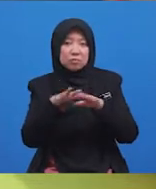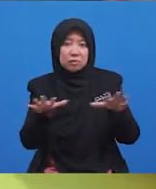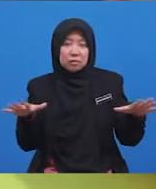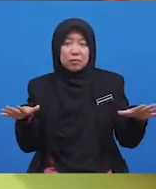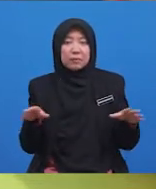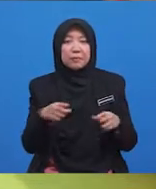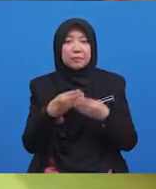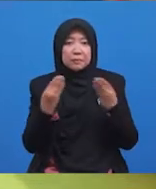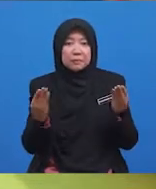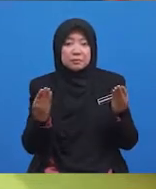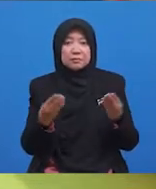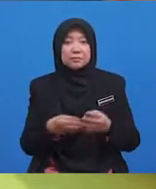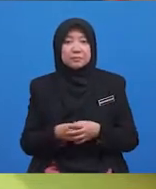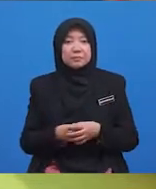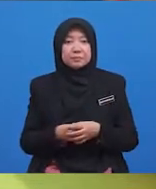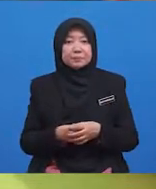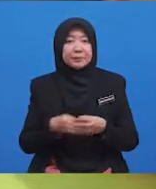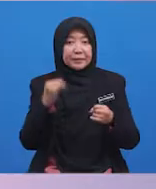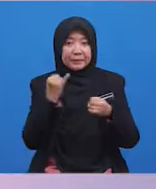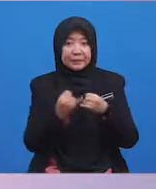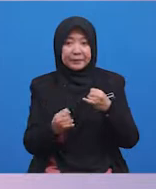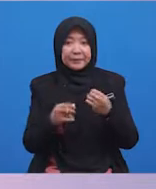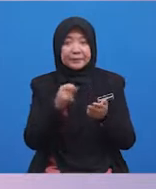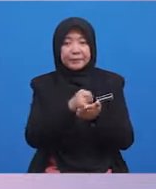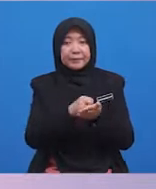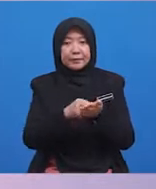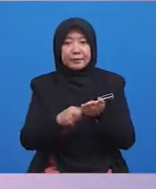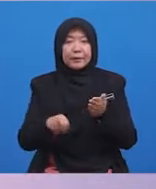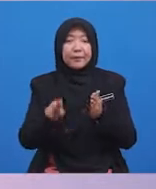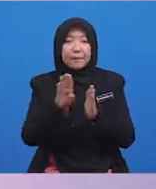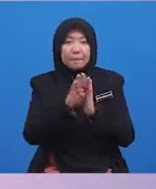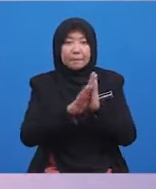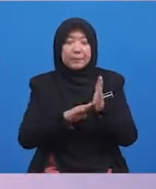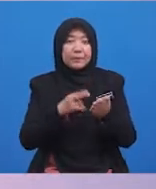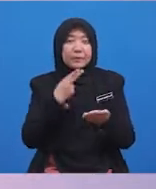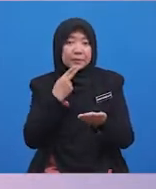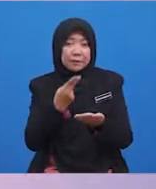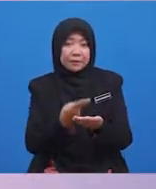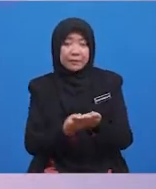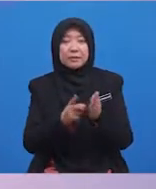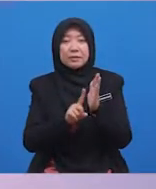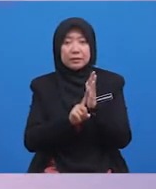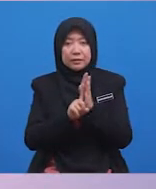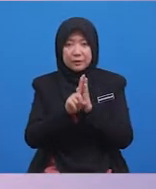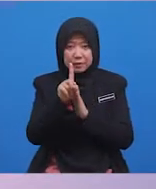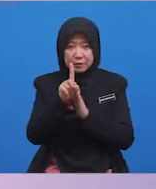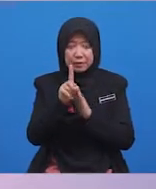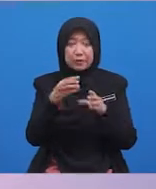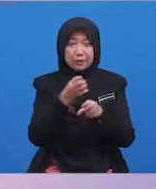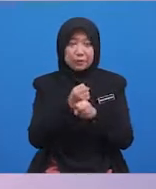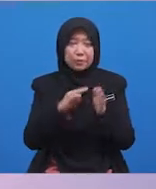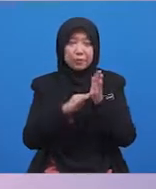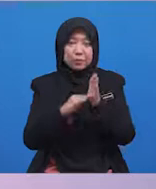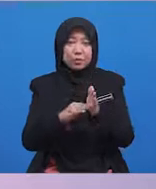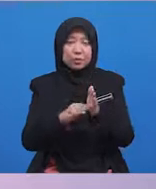itu sendiri. Akhir sekali, nilai berhemah tinggi. Nilai ini dapat dibuktikan